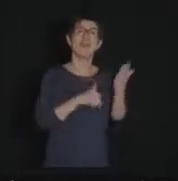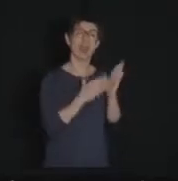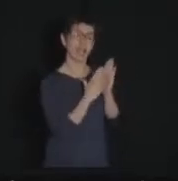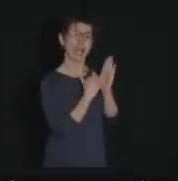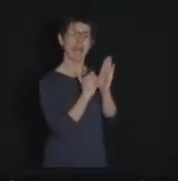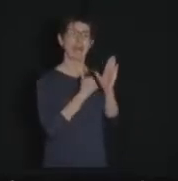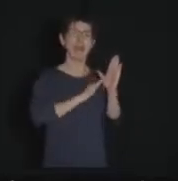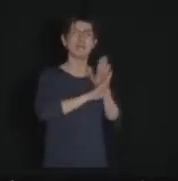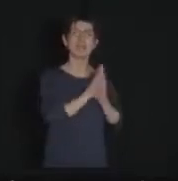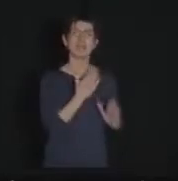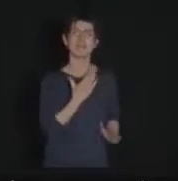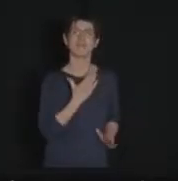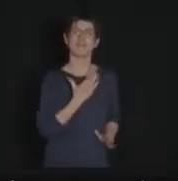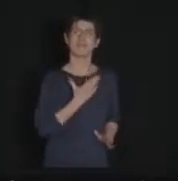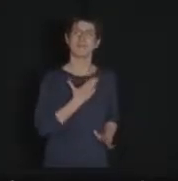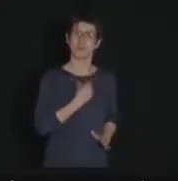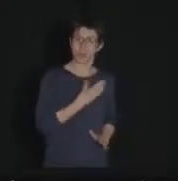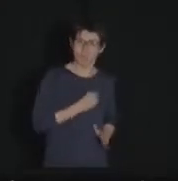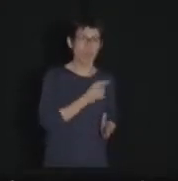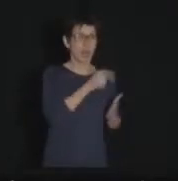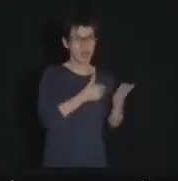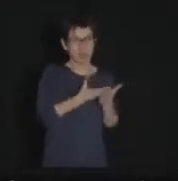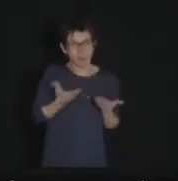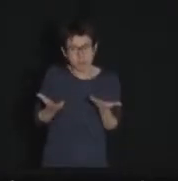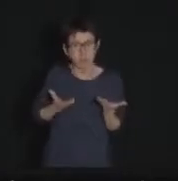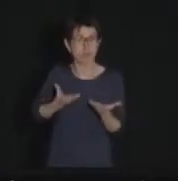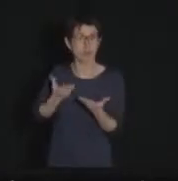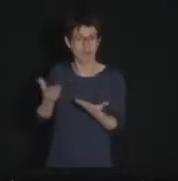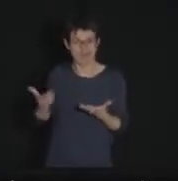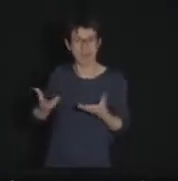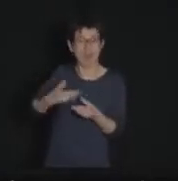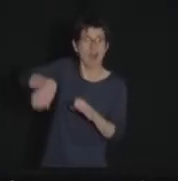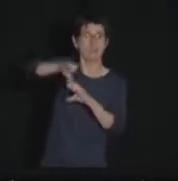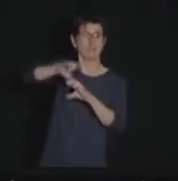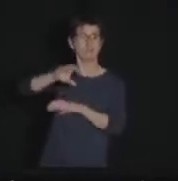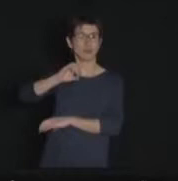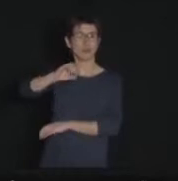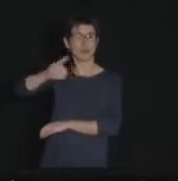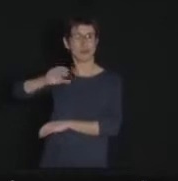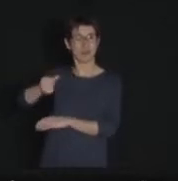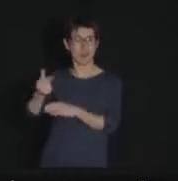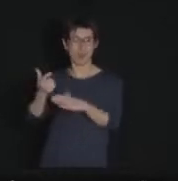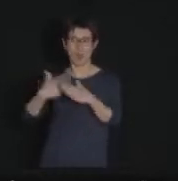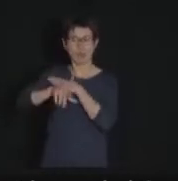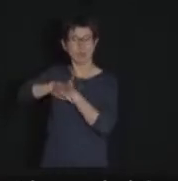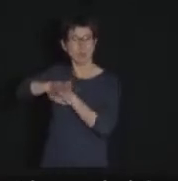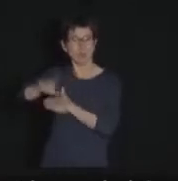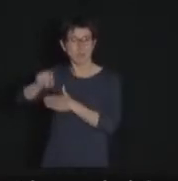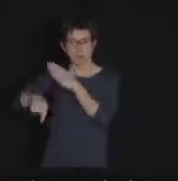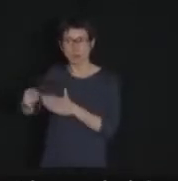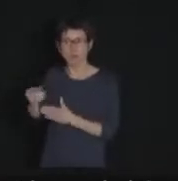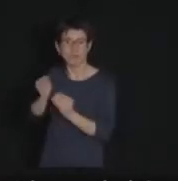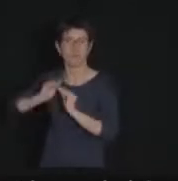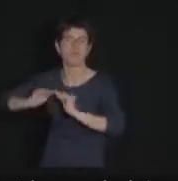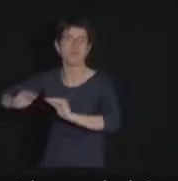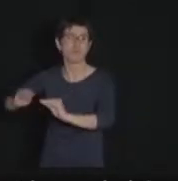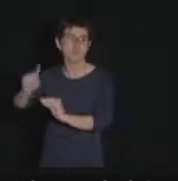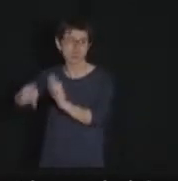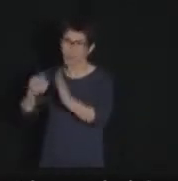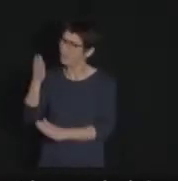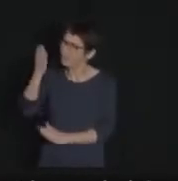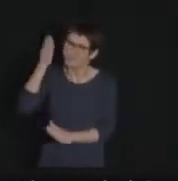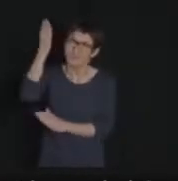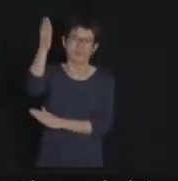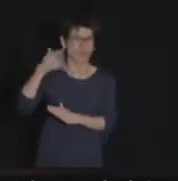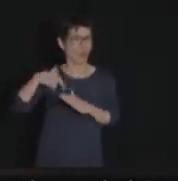hier, parce que c'est la langue de demain. Il faut qu'ils apprennent les techniques qui permettent le numérique de fonctionner. Mais surtout,